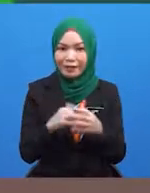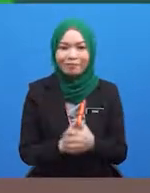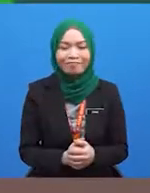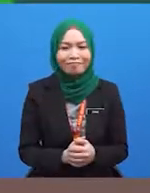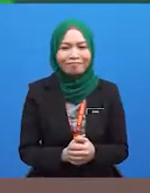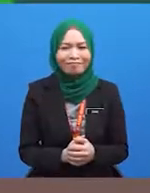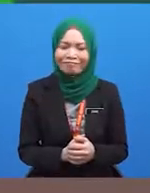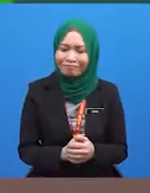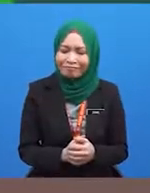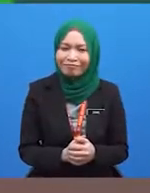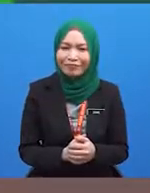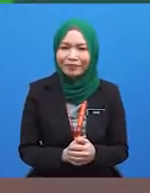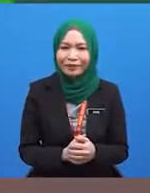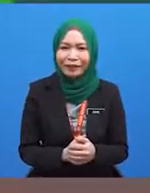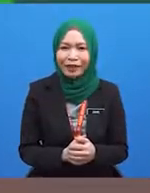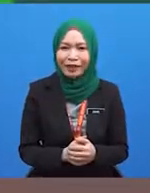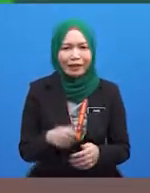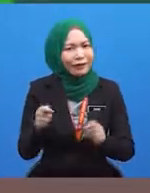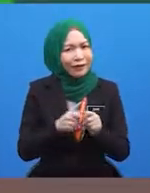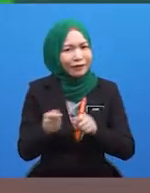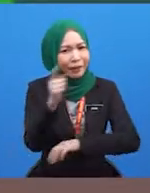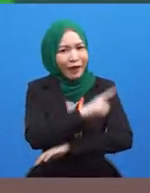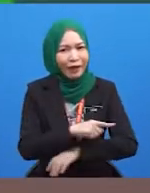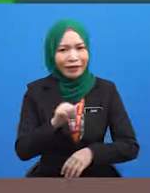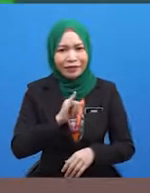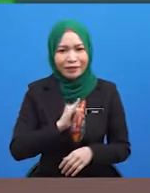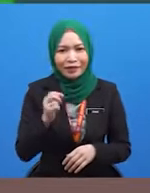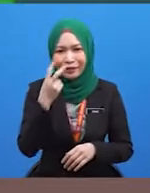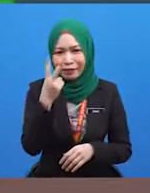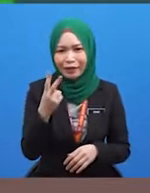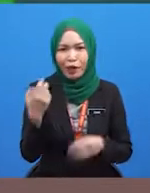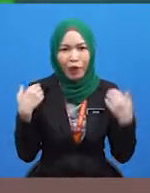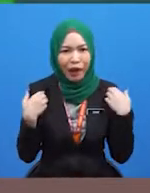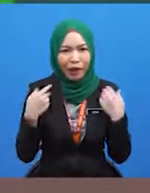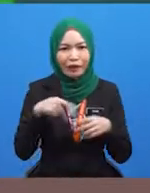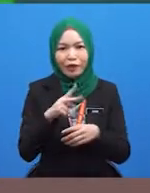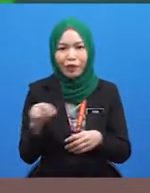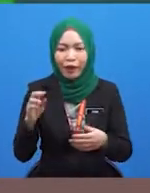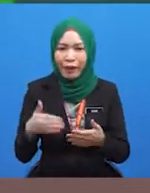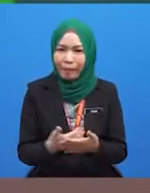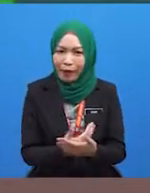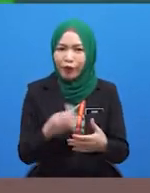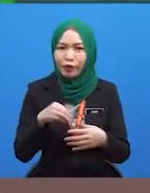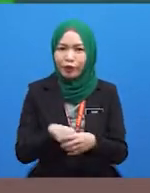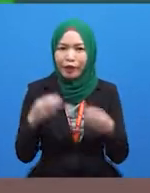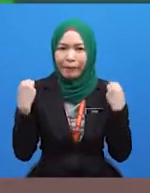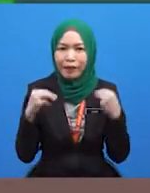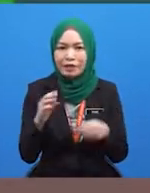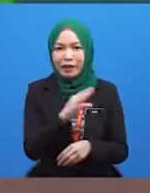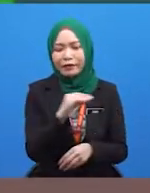Patutlah, hampir setiap hari kita nampak produk baru yang dipasarkan dan produk sedia ada pula dah tak